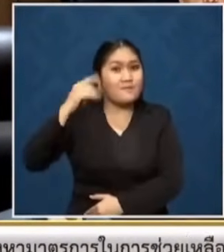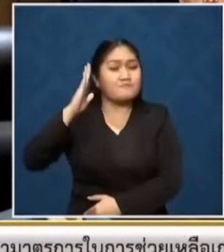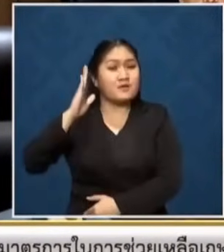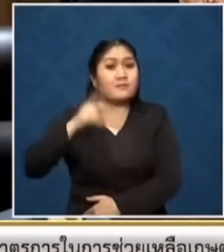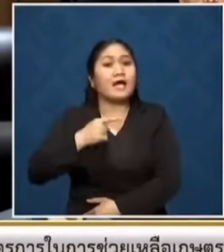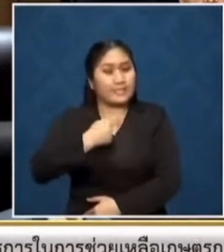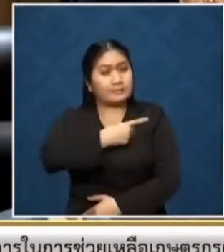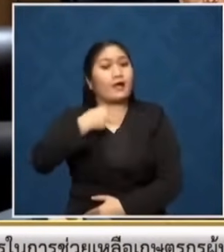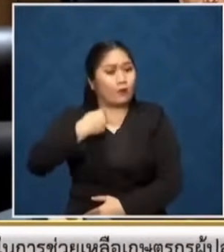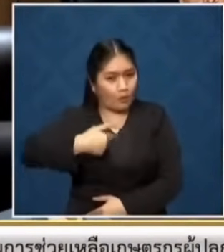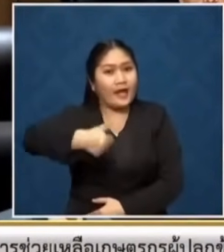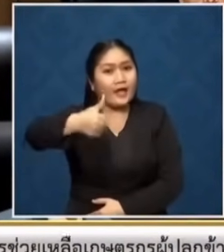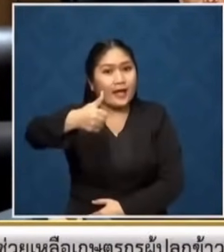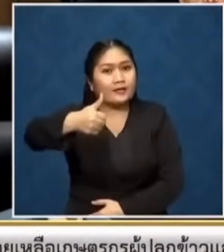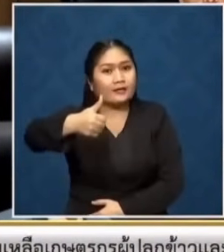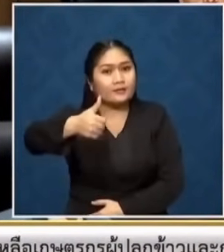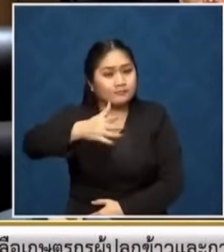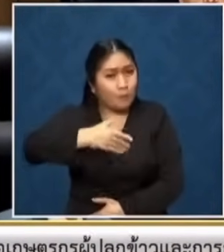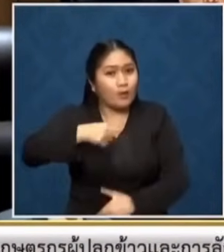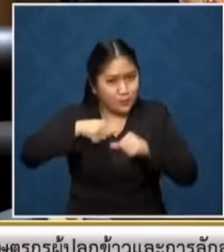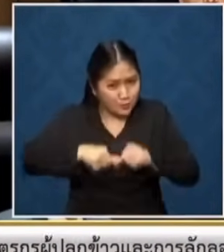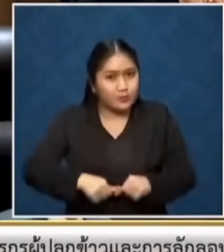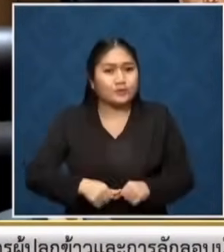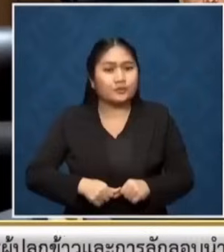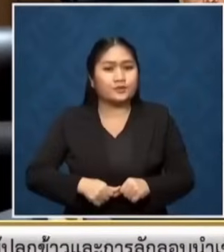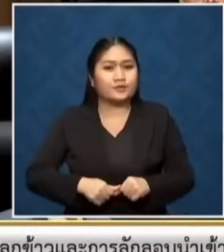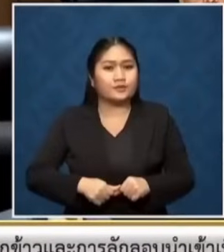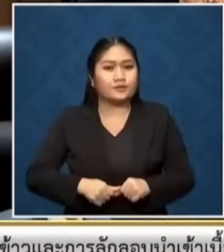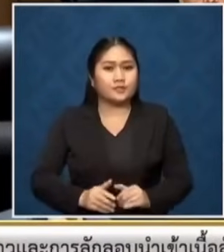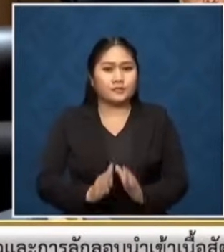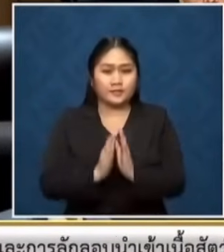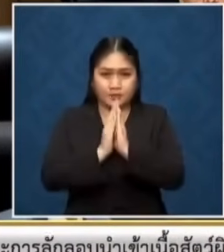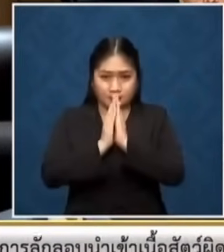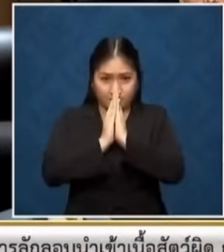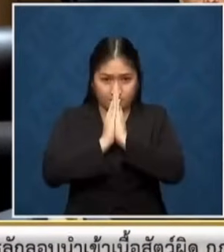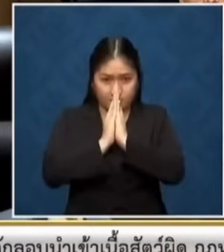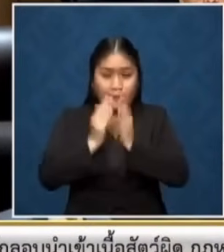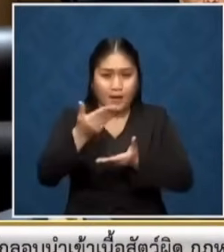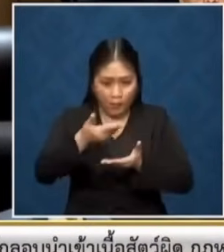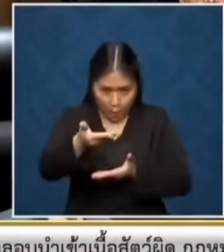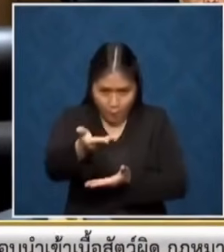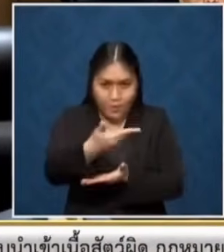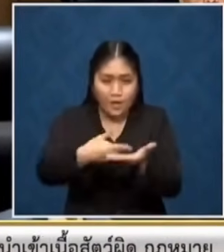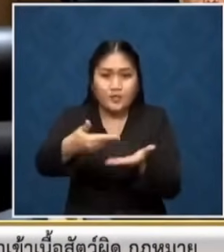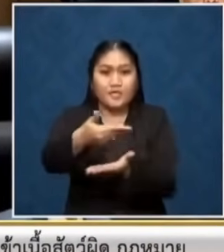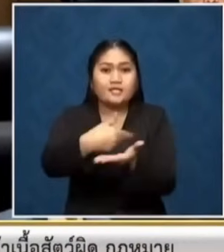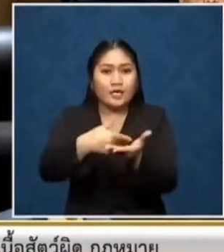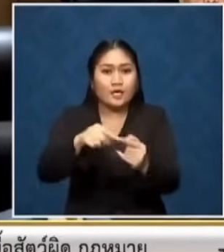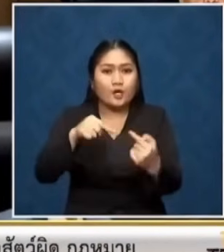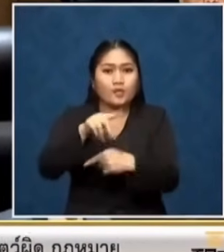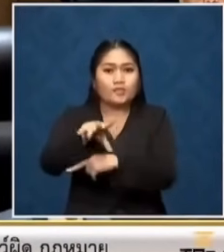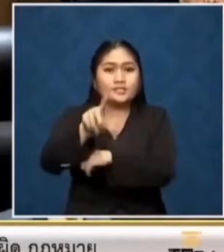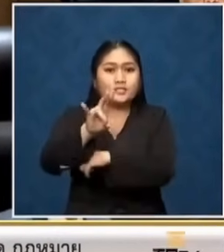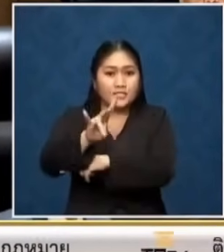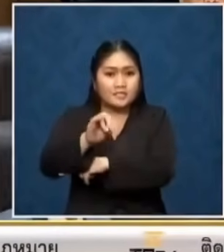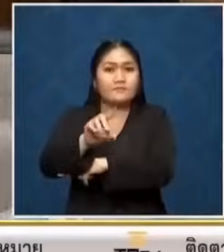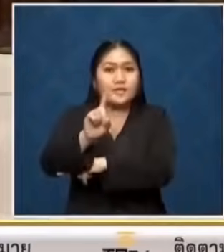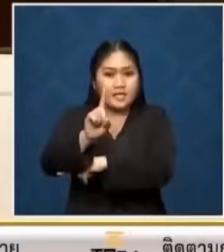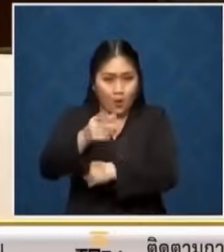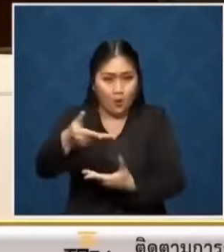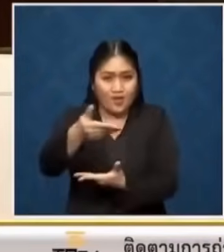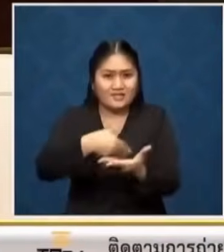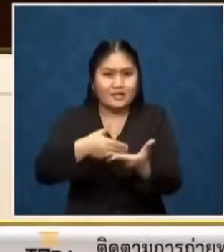กผมไม่มีหนีก็ตอบกระทู้ก็แล้วกันขอบคุณท่านประธานครับวินิจฉัยด้วยครับ ครับ ข้อ71ครับ ท่านผ